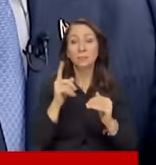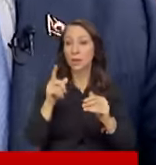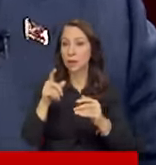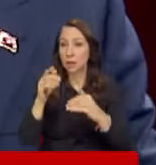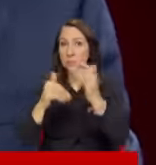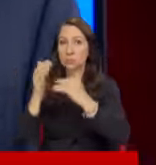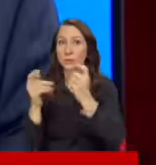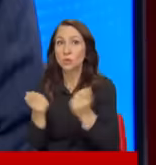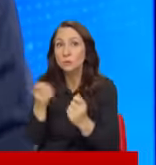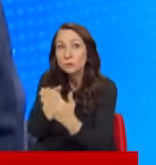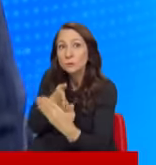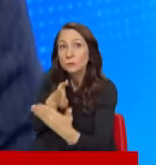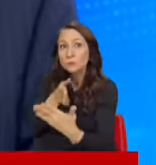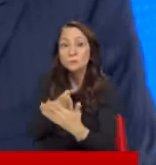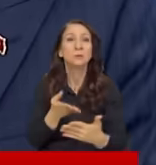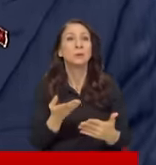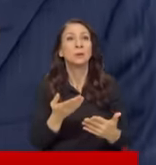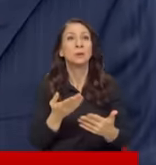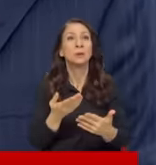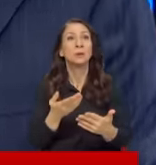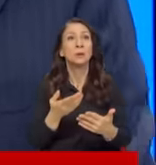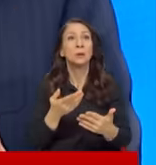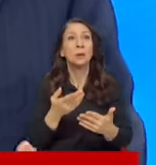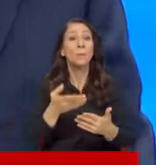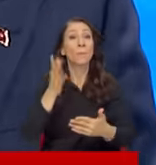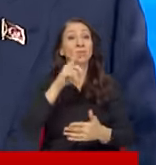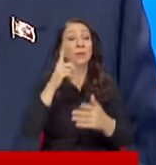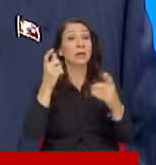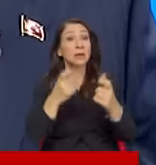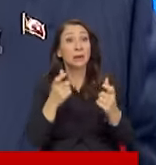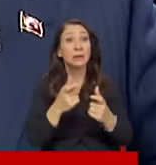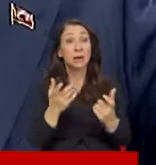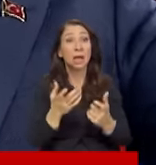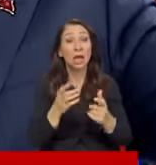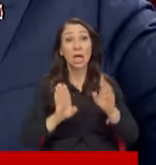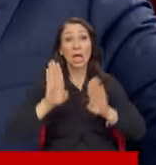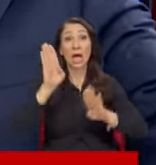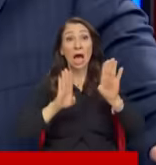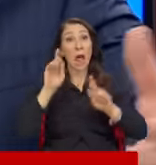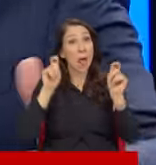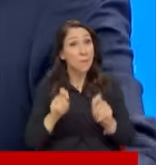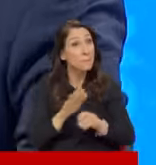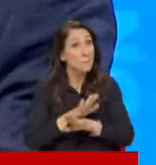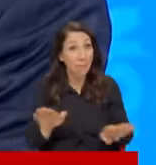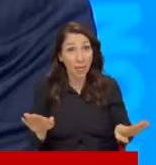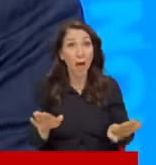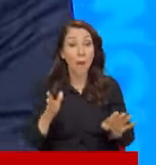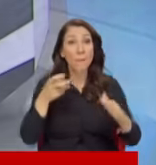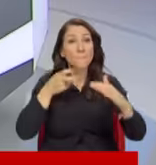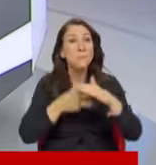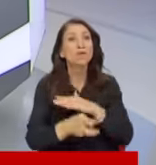için oralarda dolaşmasın eee bir başka boyutuyla ihaleler yapılmış Ama